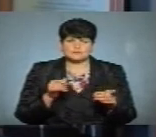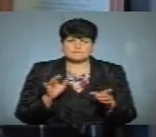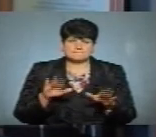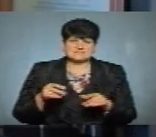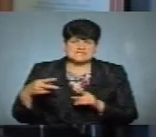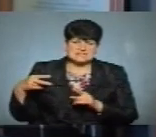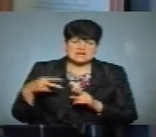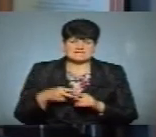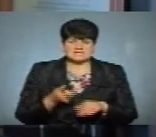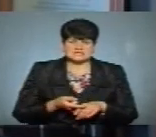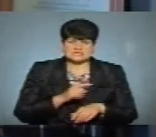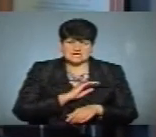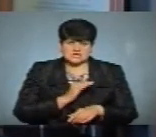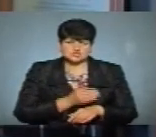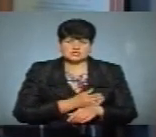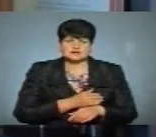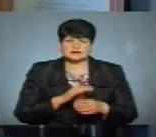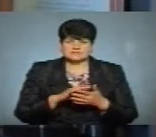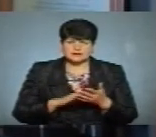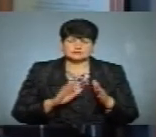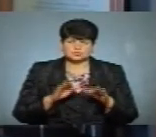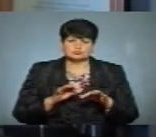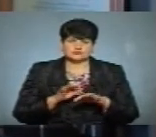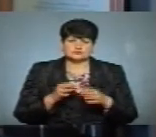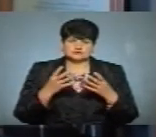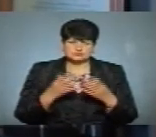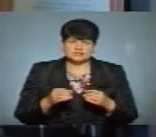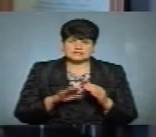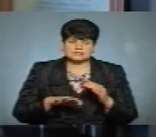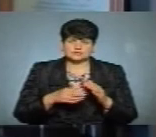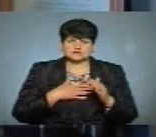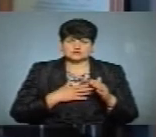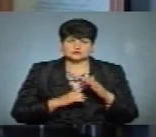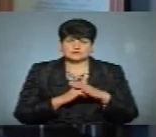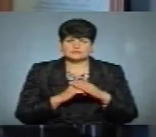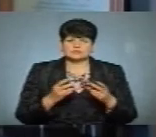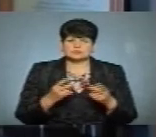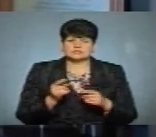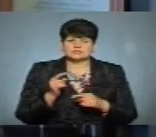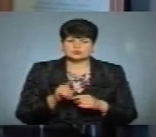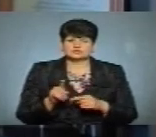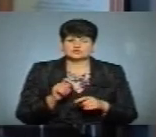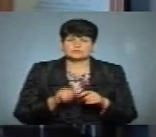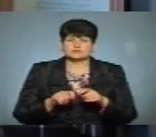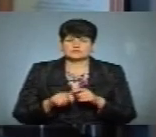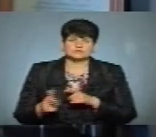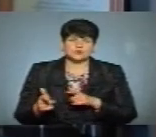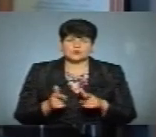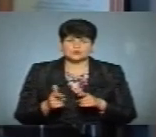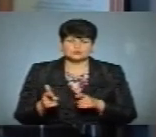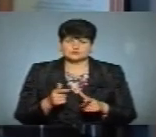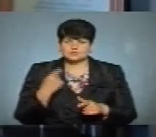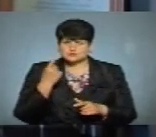навантаження. Дані мероприємства надалі будуть проводитися на території нашої бази. Вони необхідні для того, щоб перевірити готовність особового